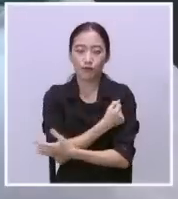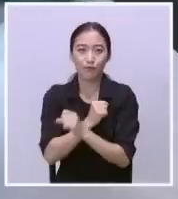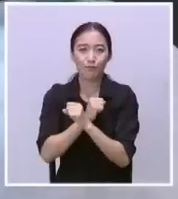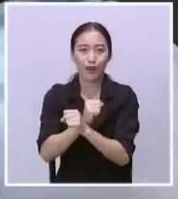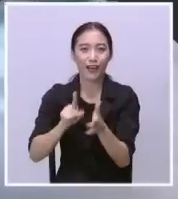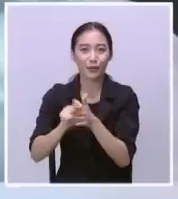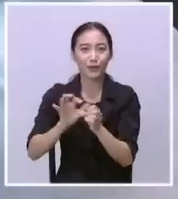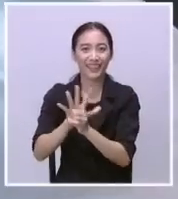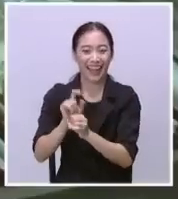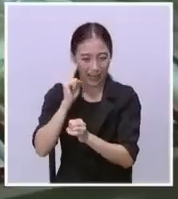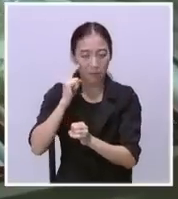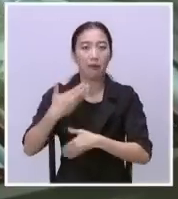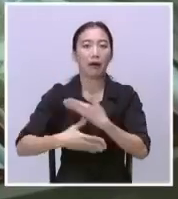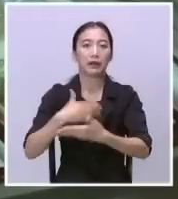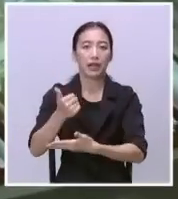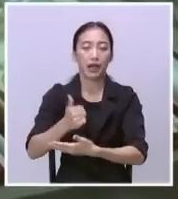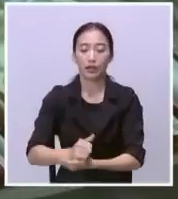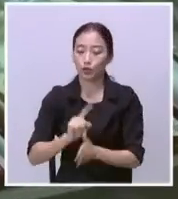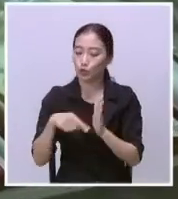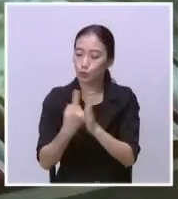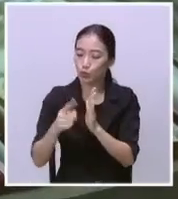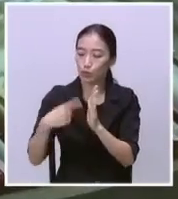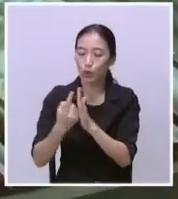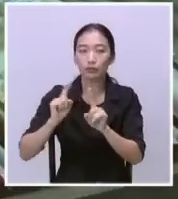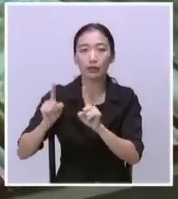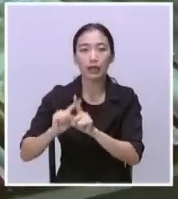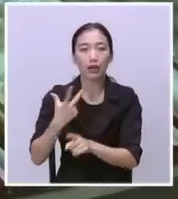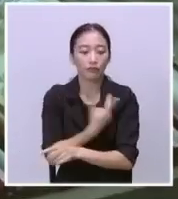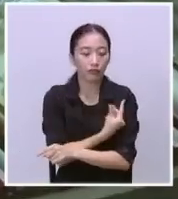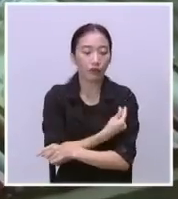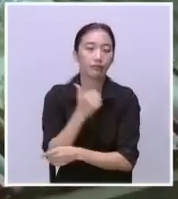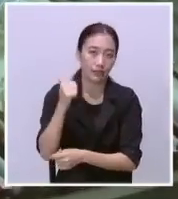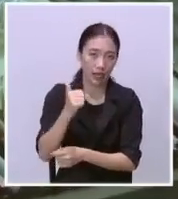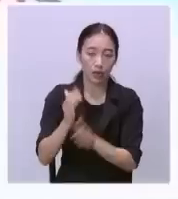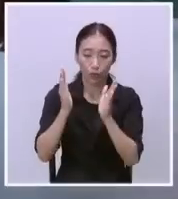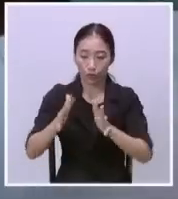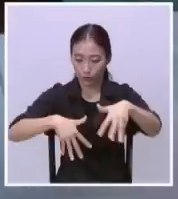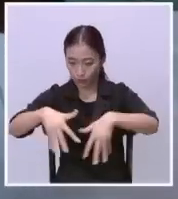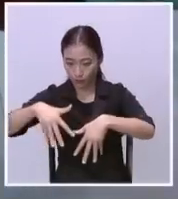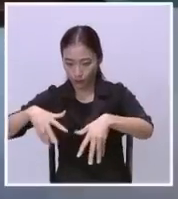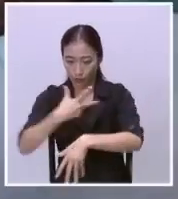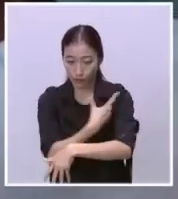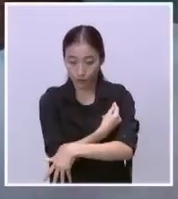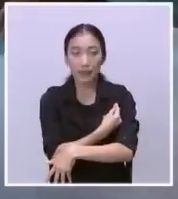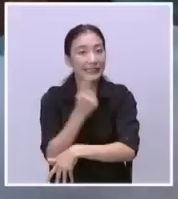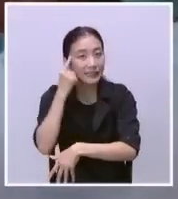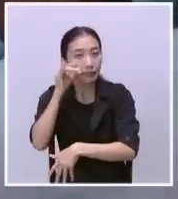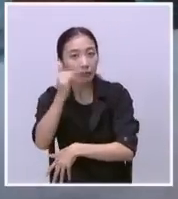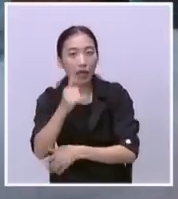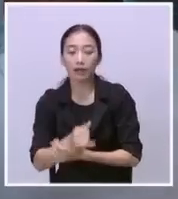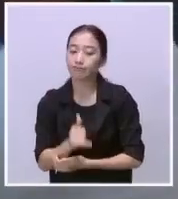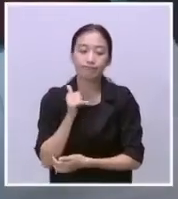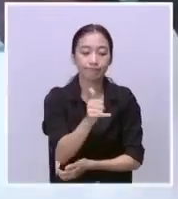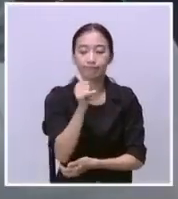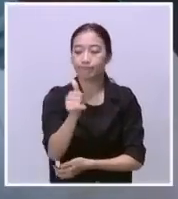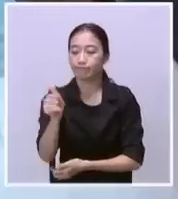ขยายจำนวนชั่วโมงในการฉีดวัคซีนให้กับประชาชนด้วยคนที่เข้าข่ายว่าจะได้รับวัคซีนนะคะสามารถ walk in เข้ามาได้เลยตามศู